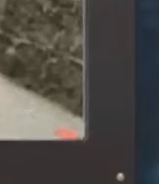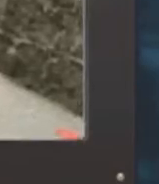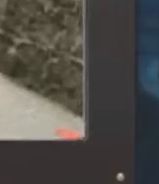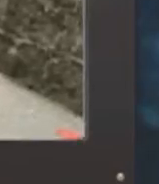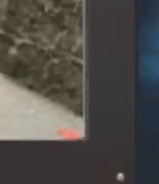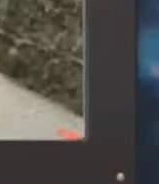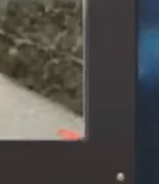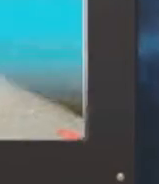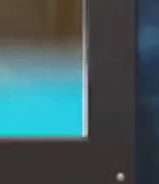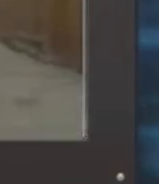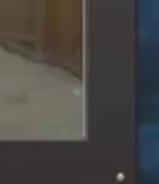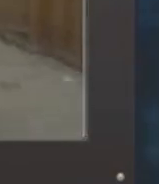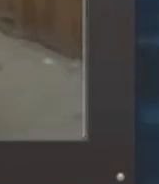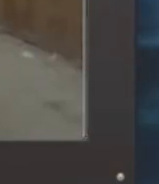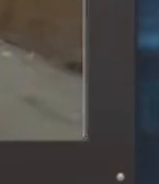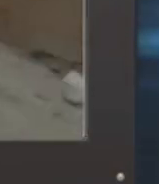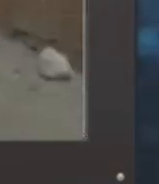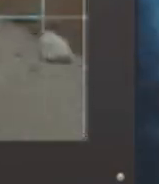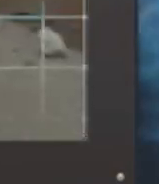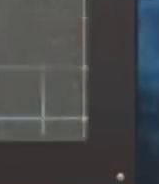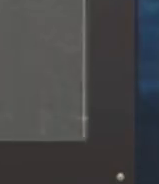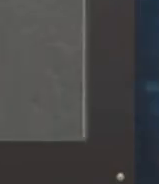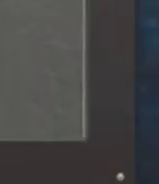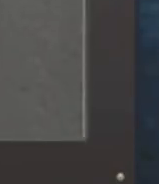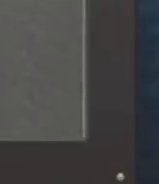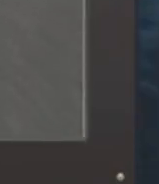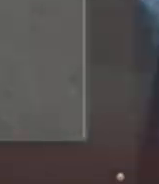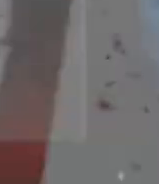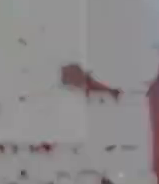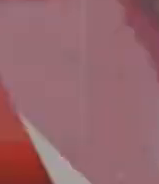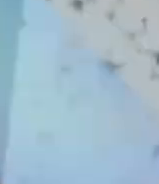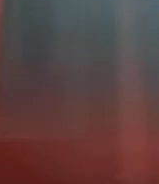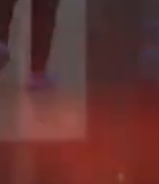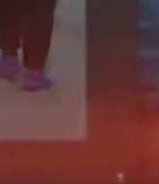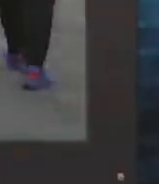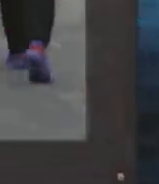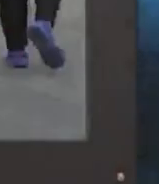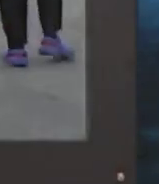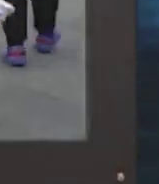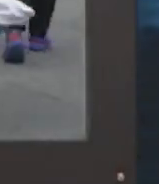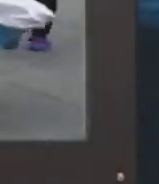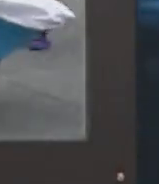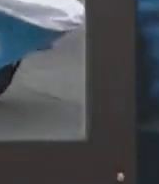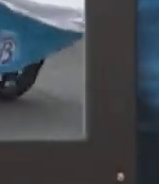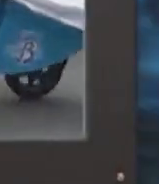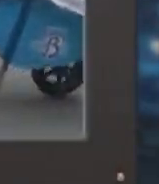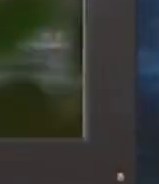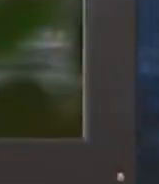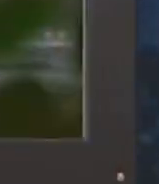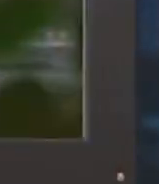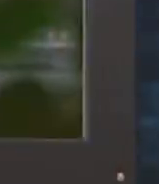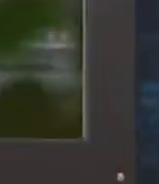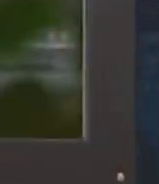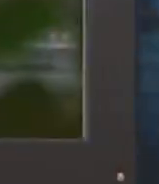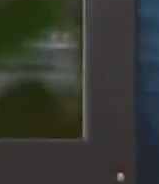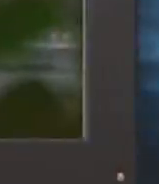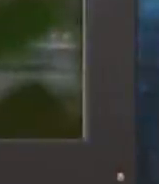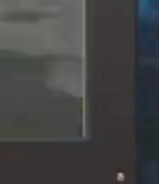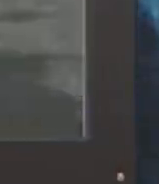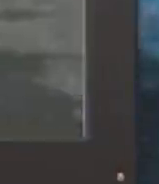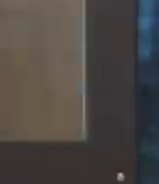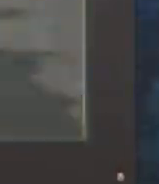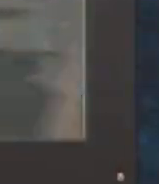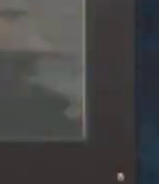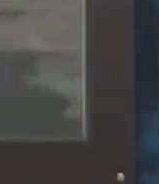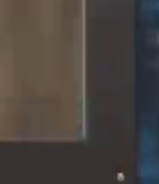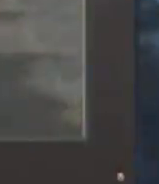Nagbigay pa ng pagkain sa kanyang karawan, ating kilalanin. Mga senior citizen, voluntaryong